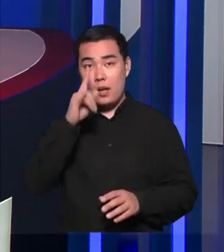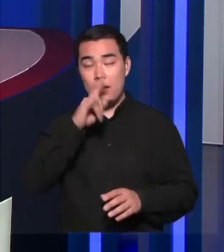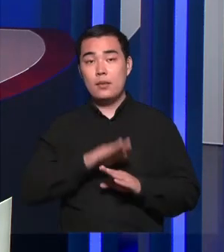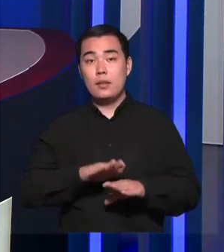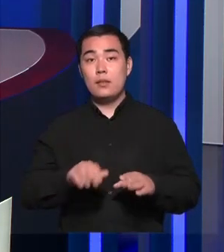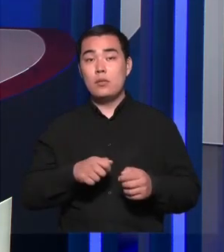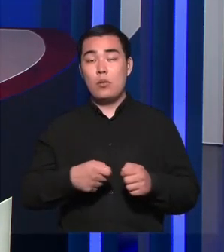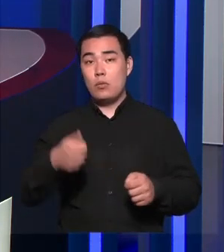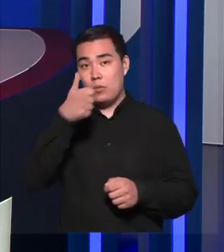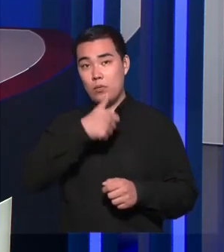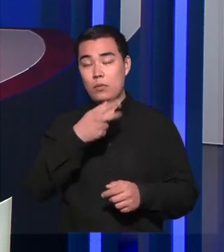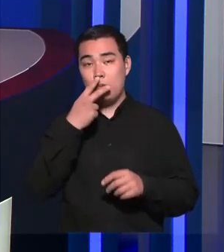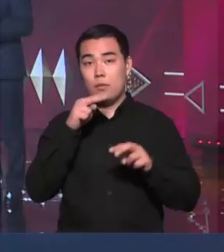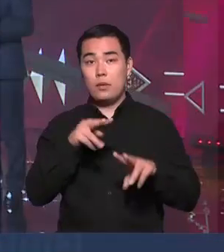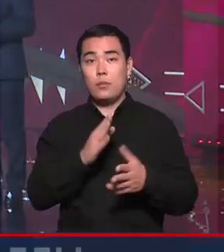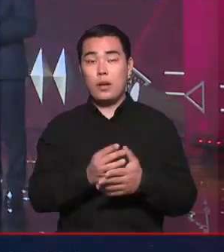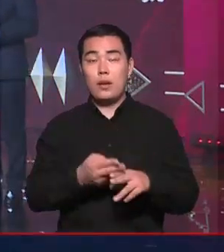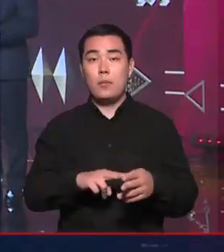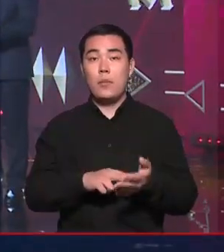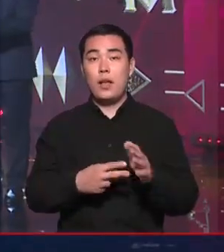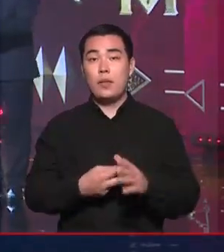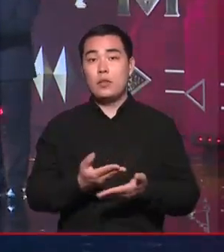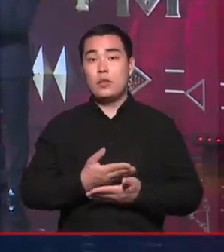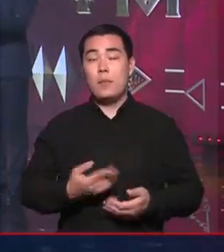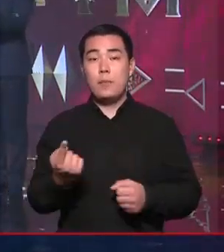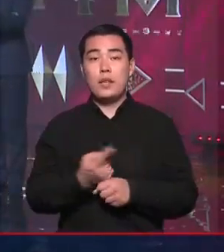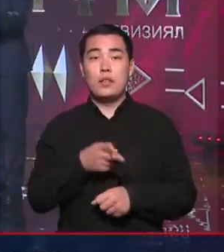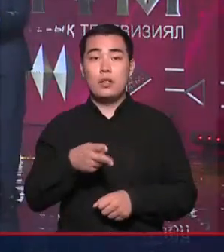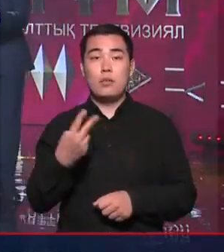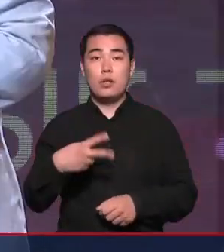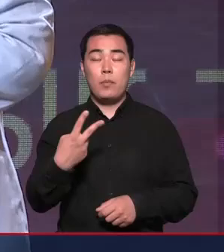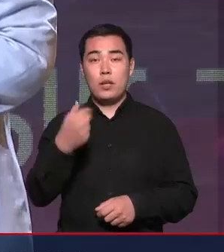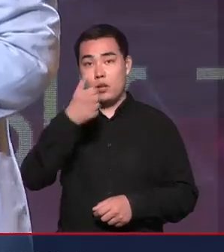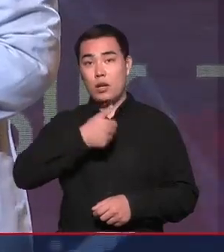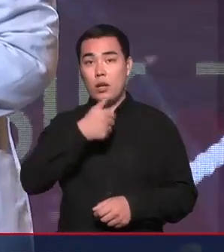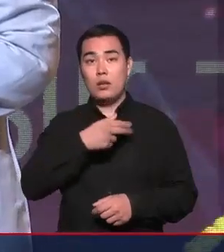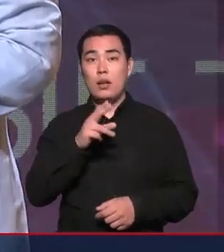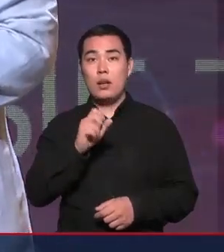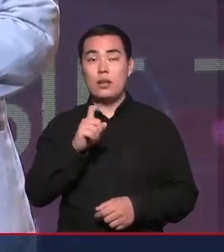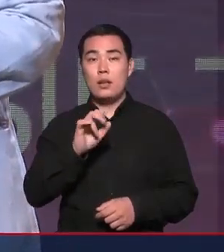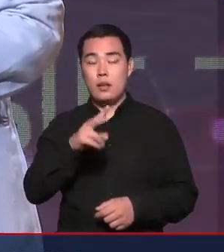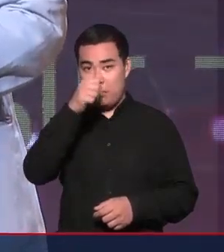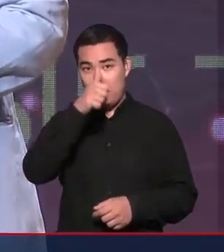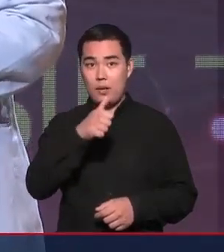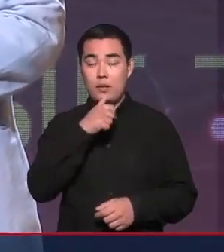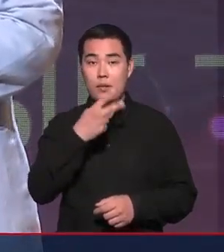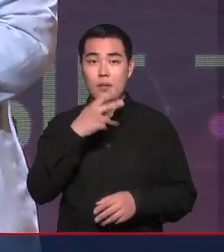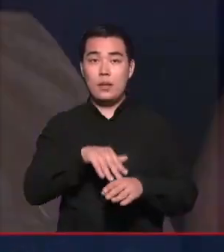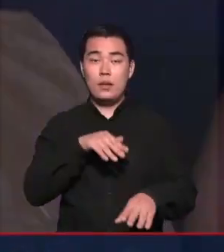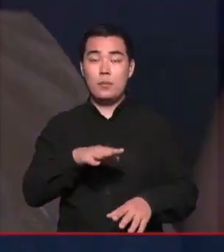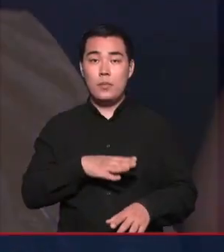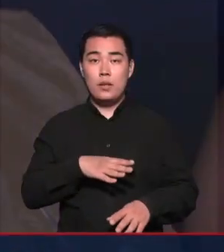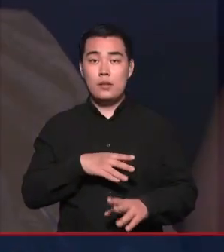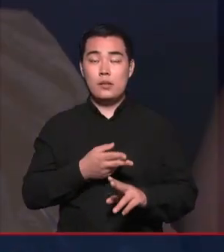біраз жылдар бойы зерттеп келеді. Белгілі жоба біздің арнадан алғаш рет 2022 жылы қазан айында көрерменге жол